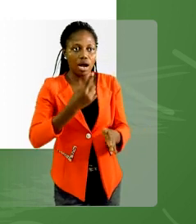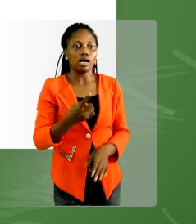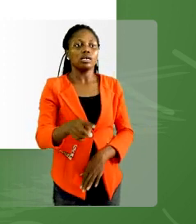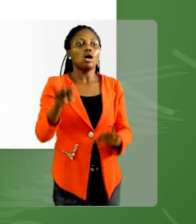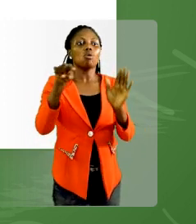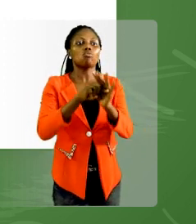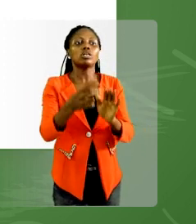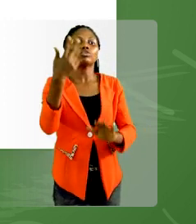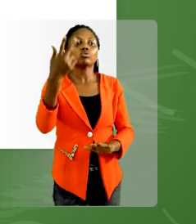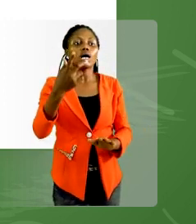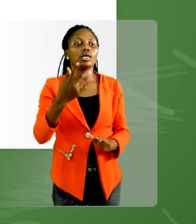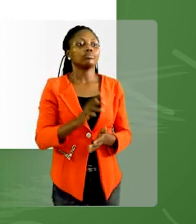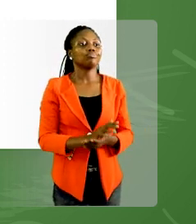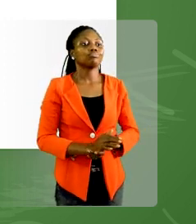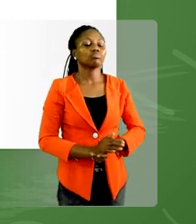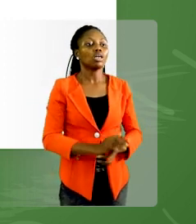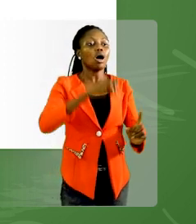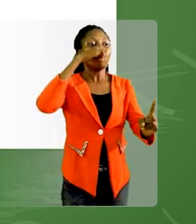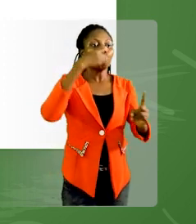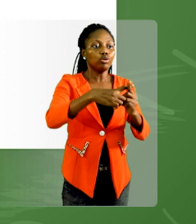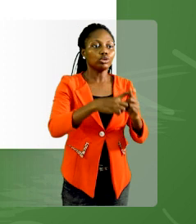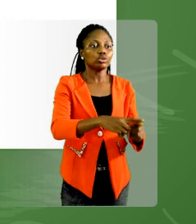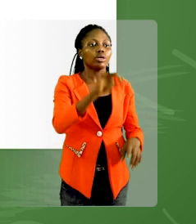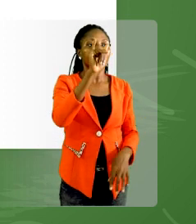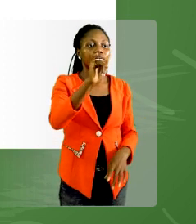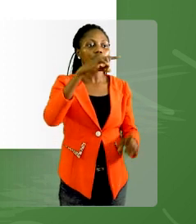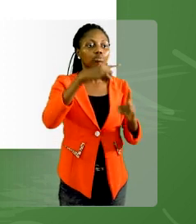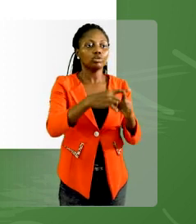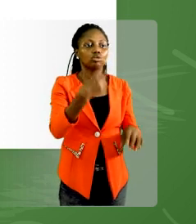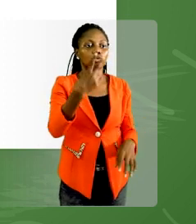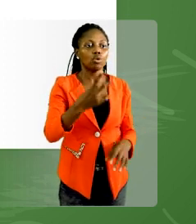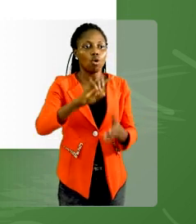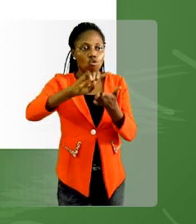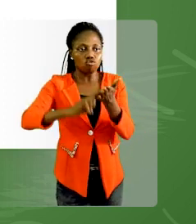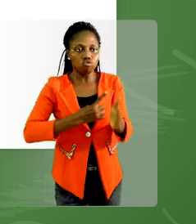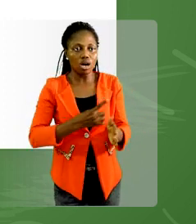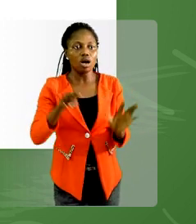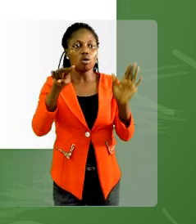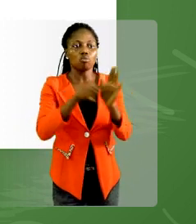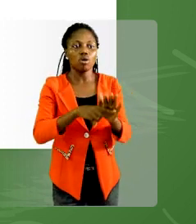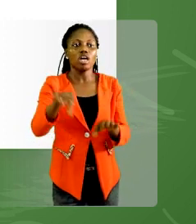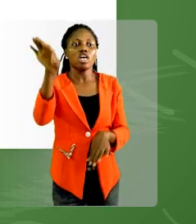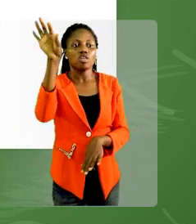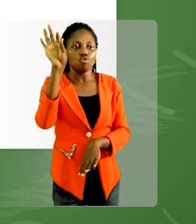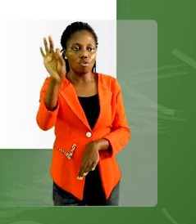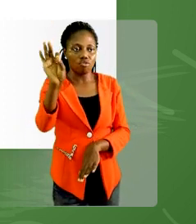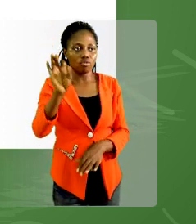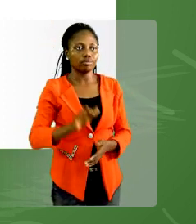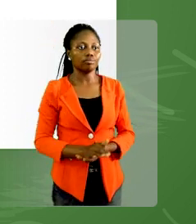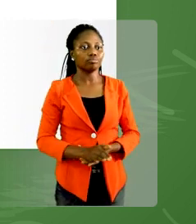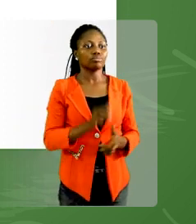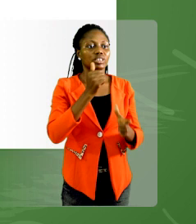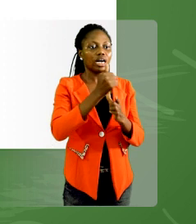par la deuxième composante du vecteur EF égale à 0. Donc ce qui nous donne